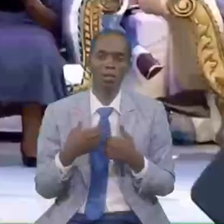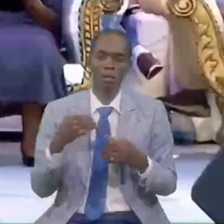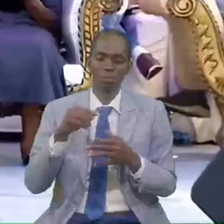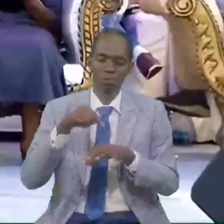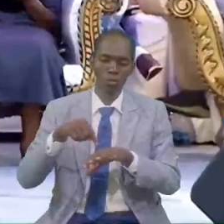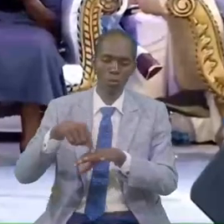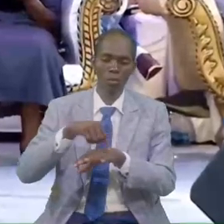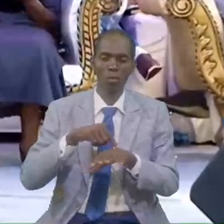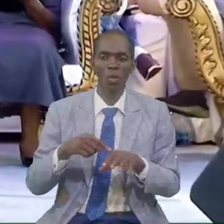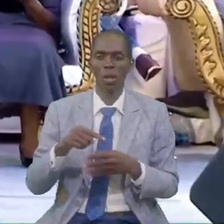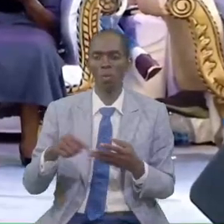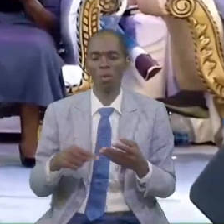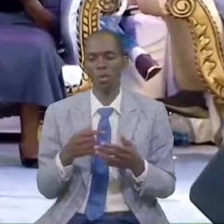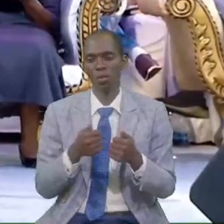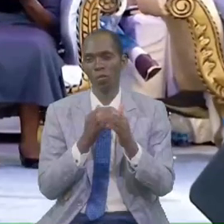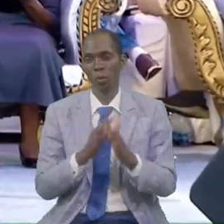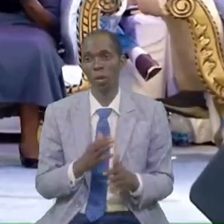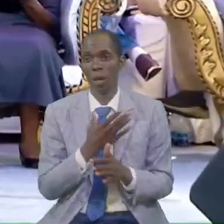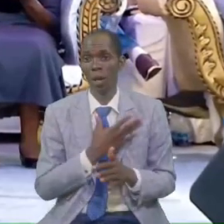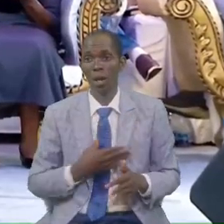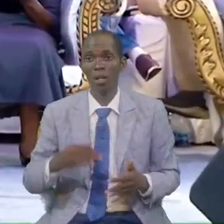il avait des épines.